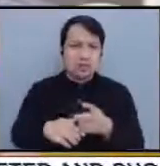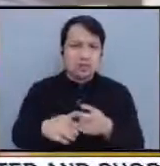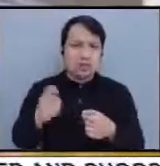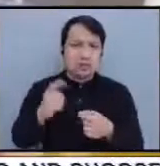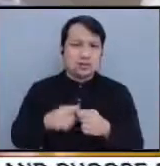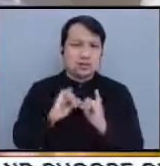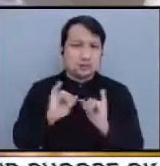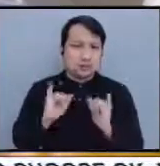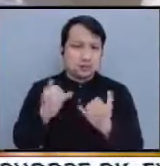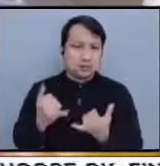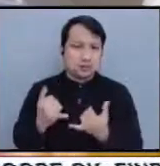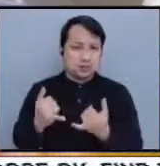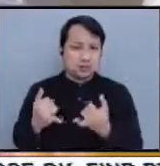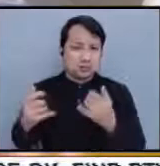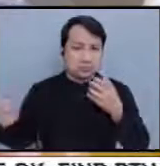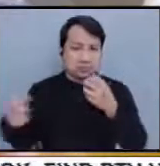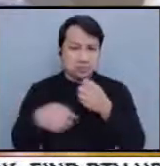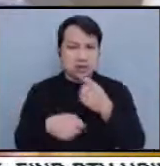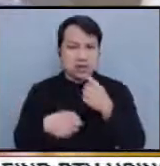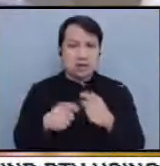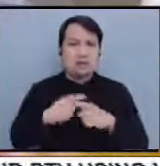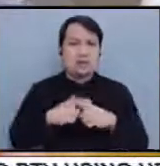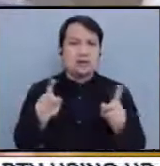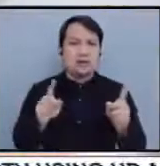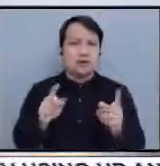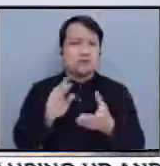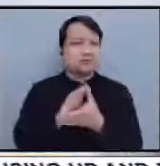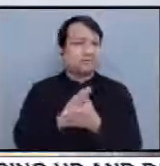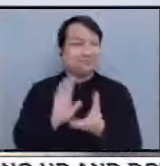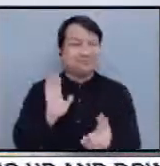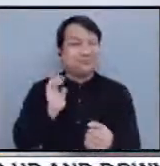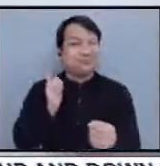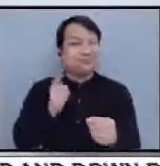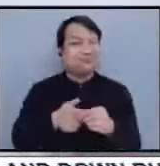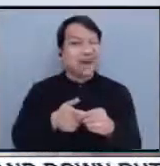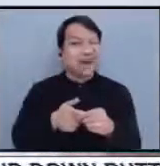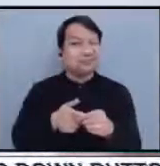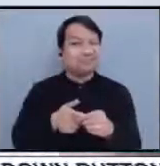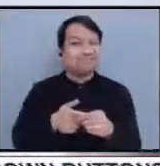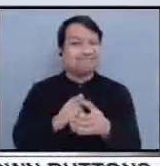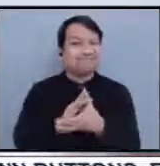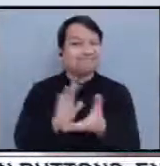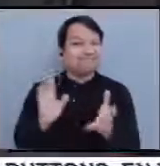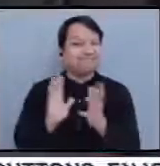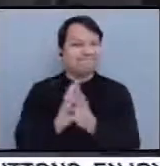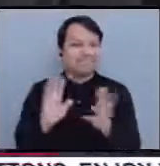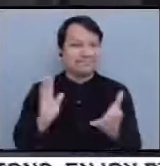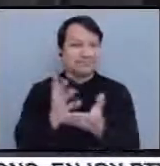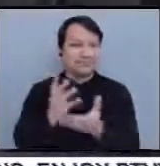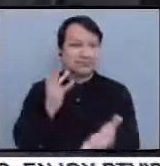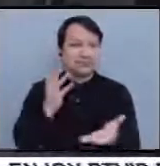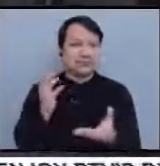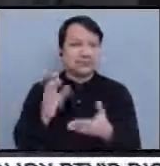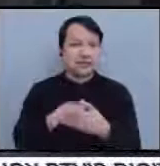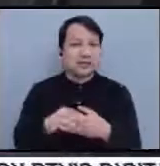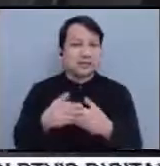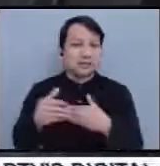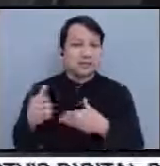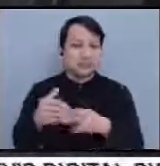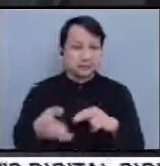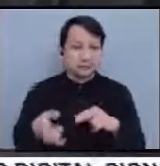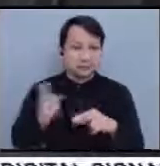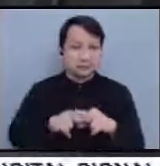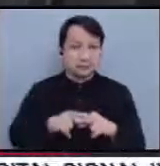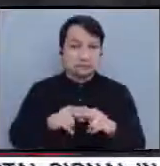ngayong harvest season. Pero dahil grabe ang taas presyo sa petrolyo, lumalaki ang puhunan. Dagdag problema rin